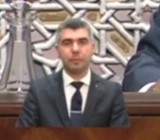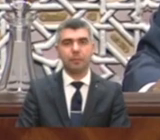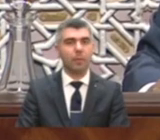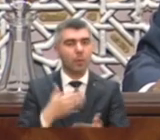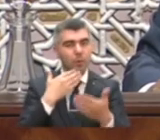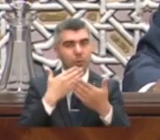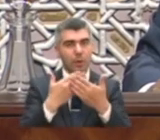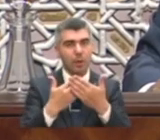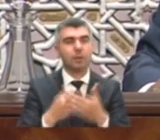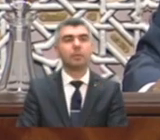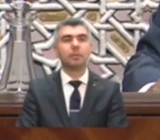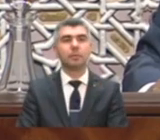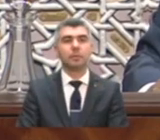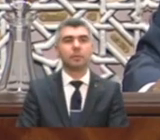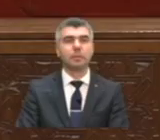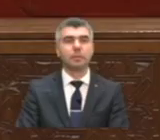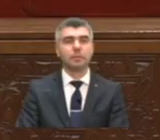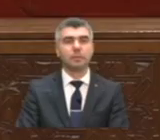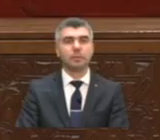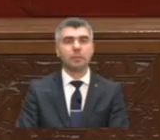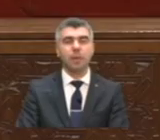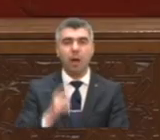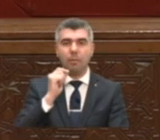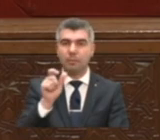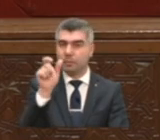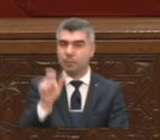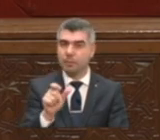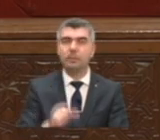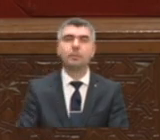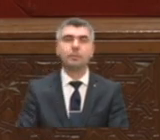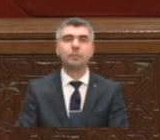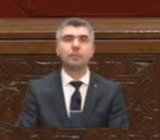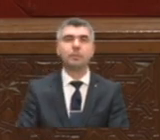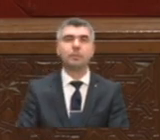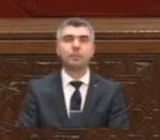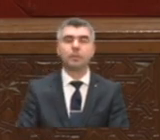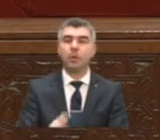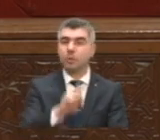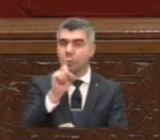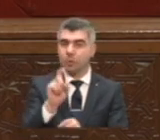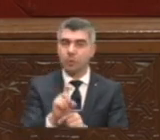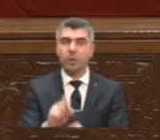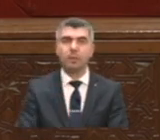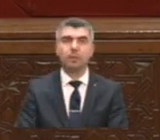شكرا سيد نائب في طرحكم لهذا السؤال.